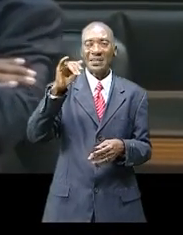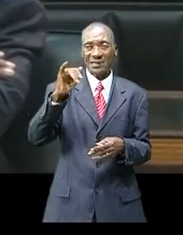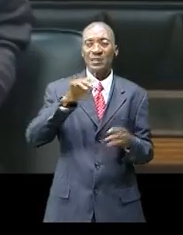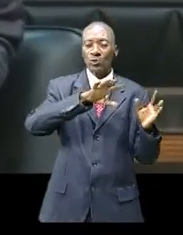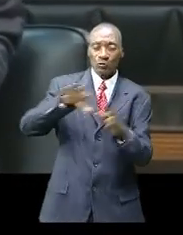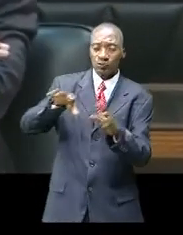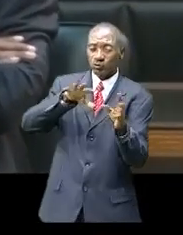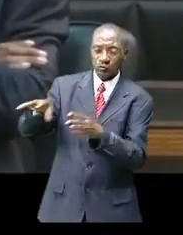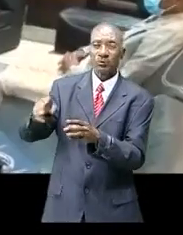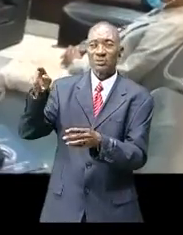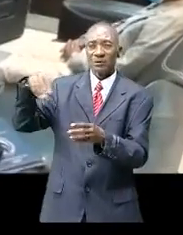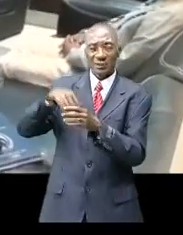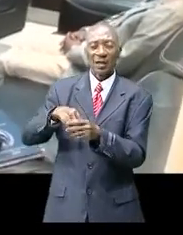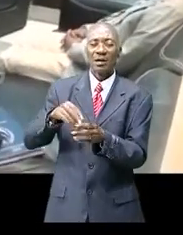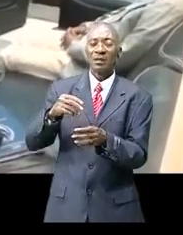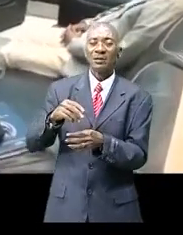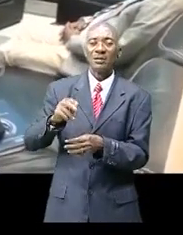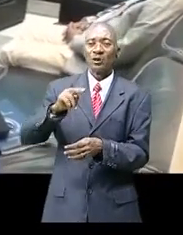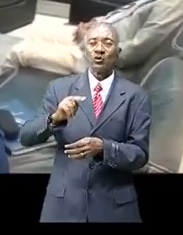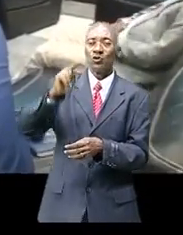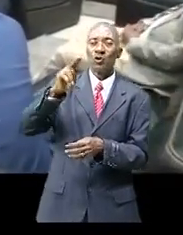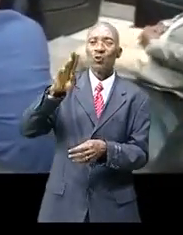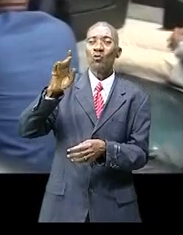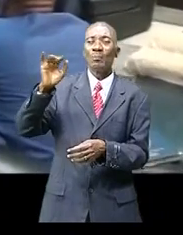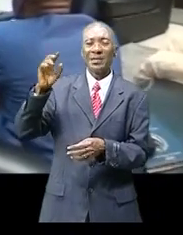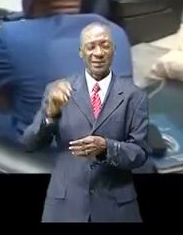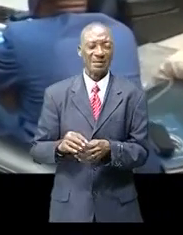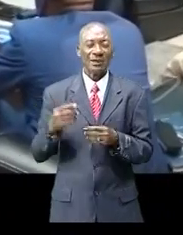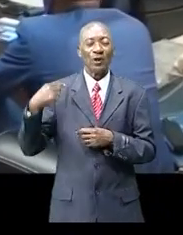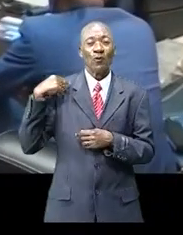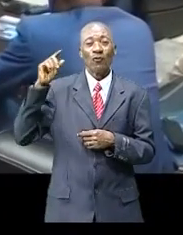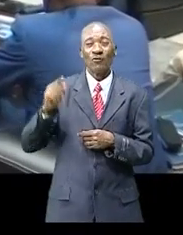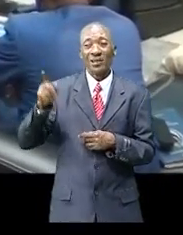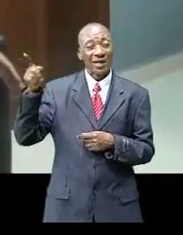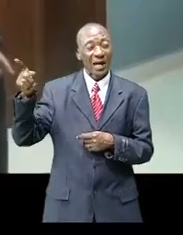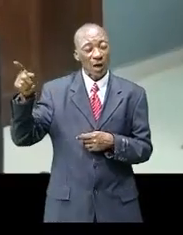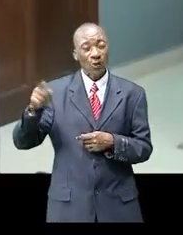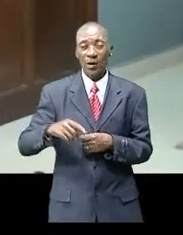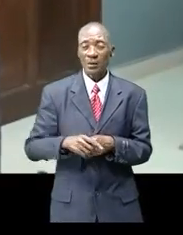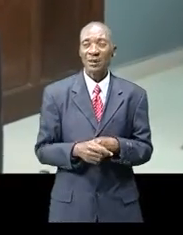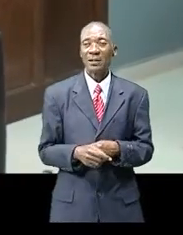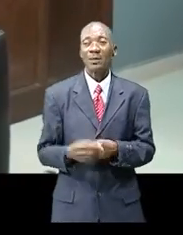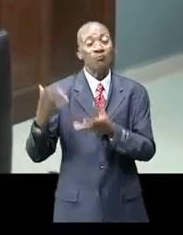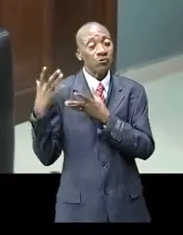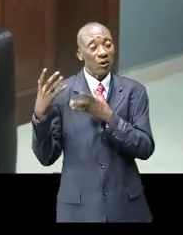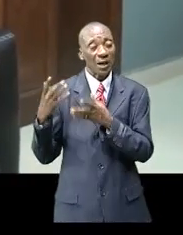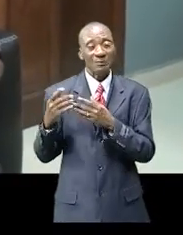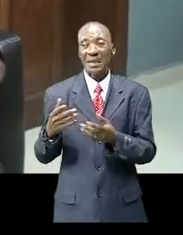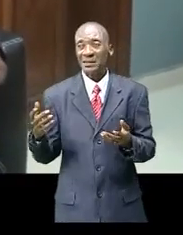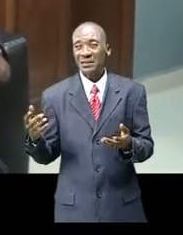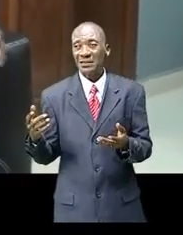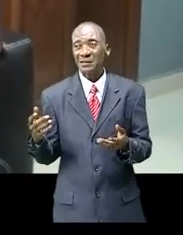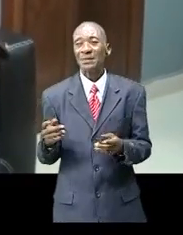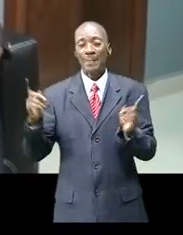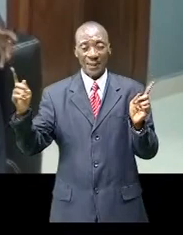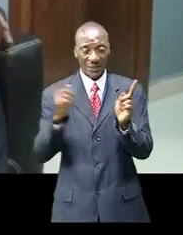surtout sécuritaires. Le gouverneur Isato du Nord Ubangi a conduit une délégation des élus de cette province auprès du